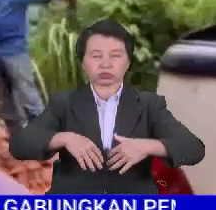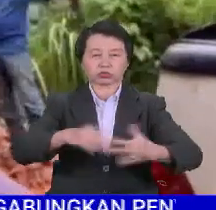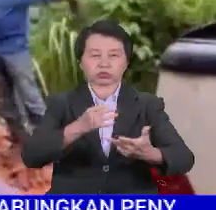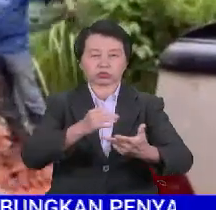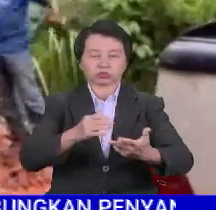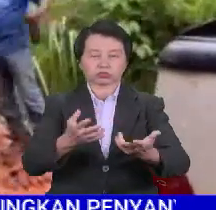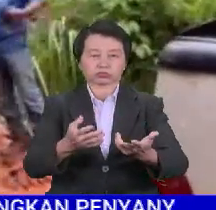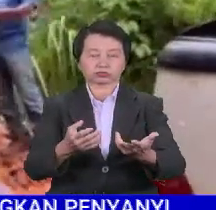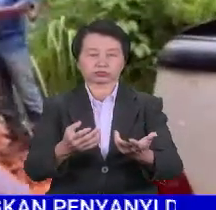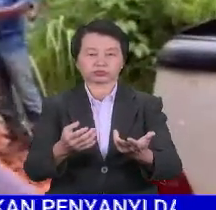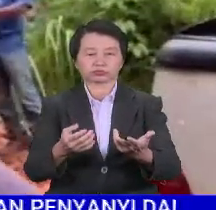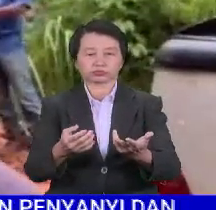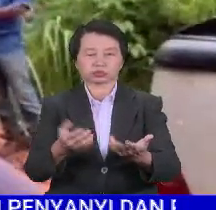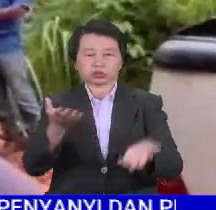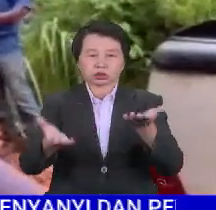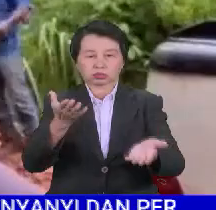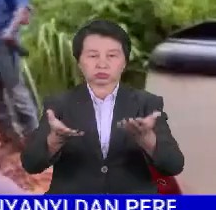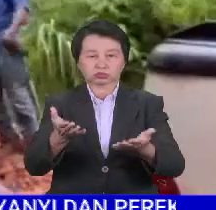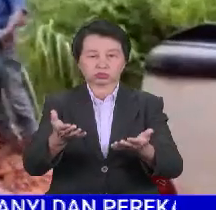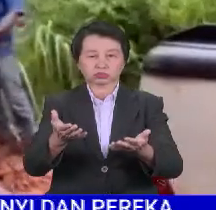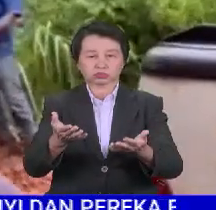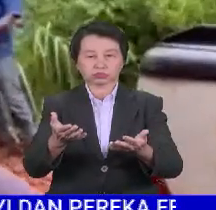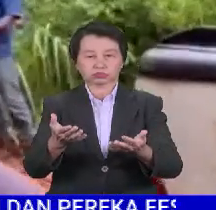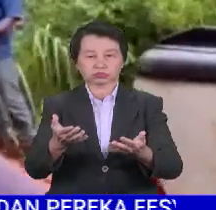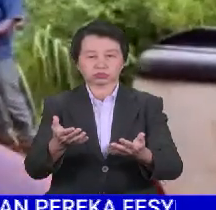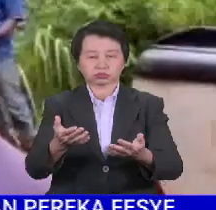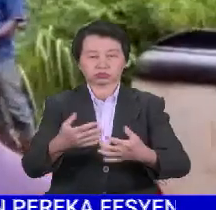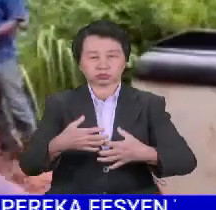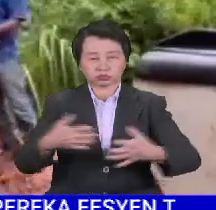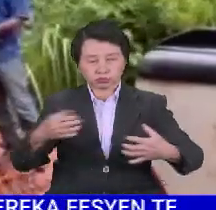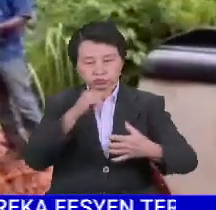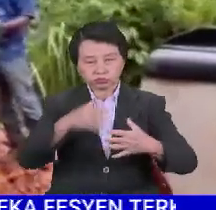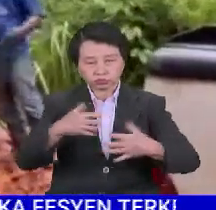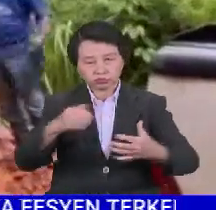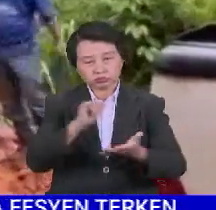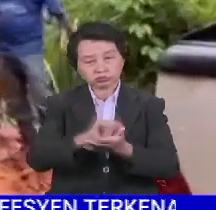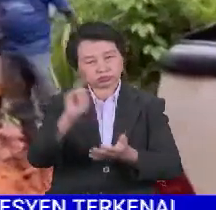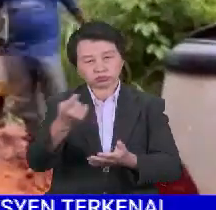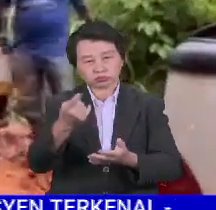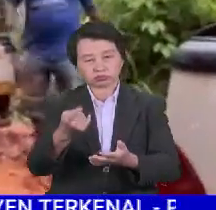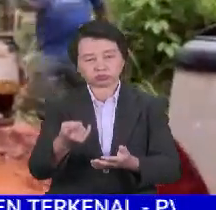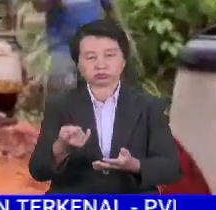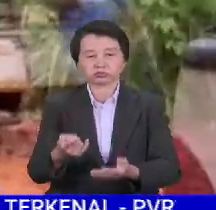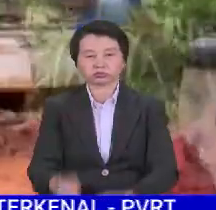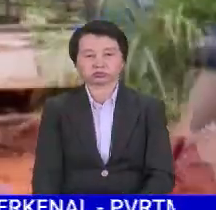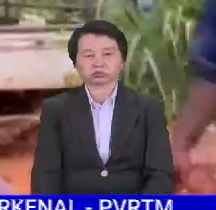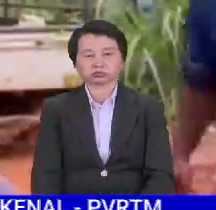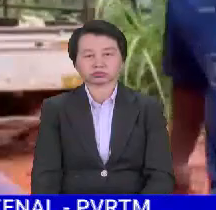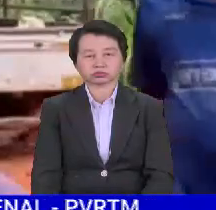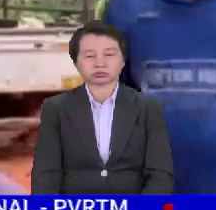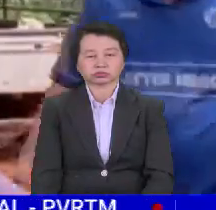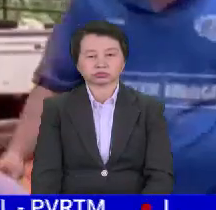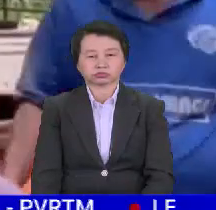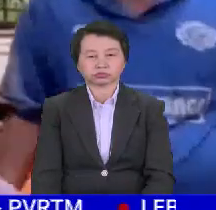kan terbok ni. Mungkin lepas tak lepas hari ni, kita tak lepas ingat. Itu aja lah. Tahu je. Ini mungkin curang